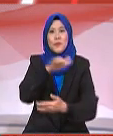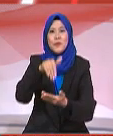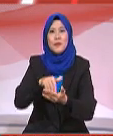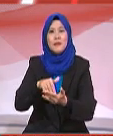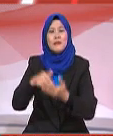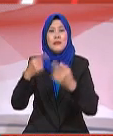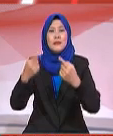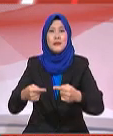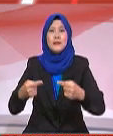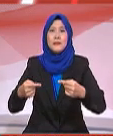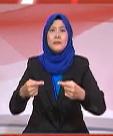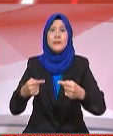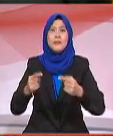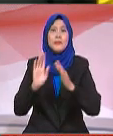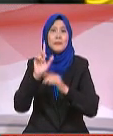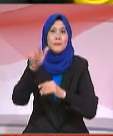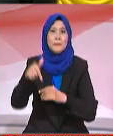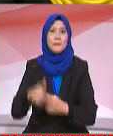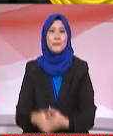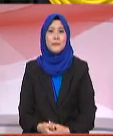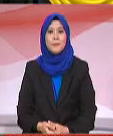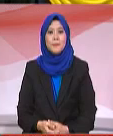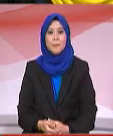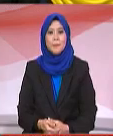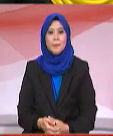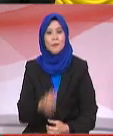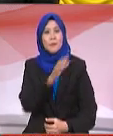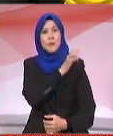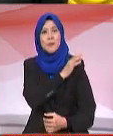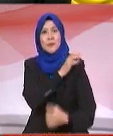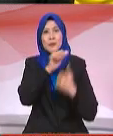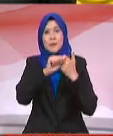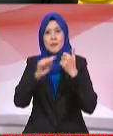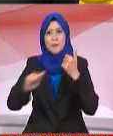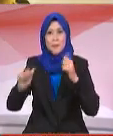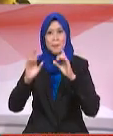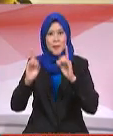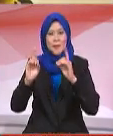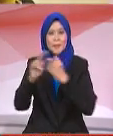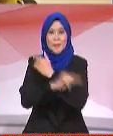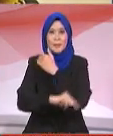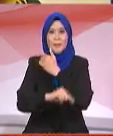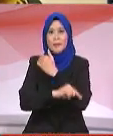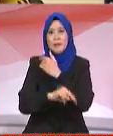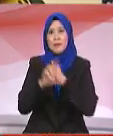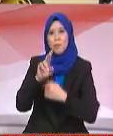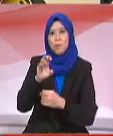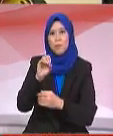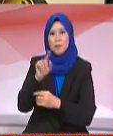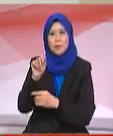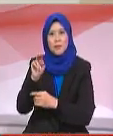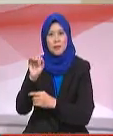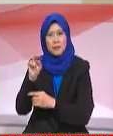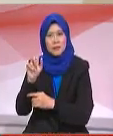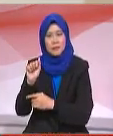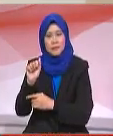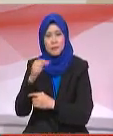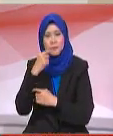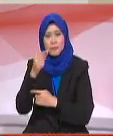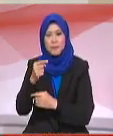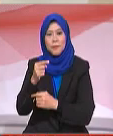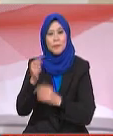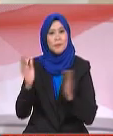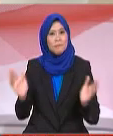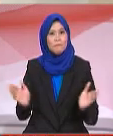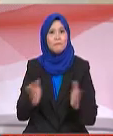akan dipertandingkan kelak. Pengerusi Jawatan Kuasa Pendidikan Negeri Rozina Ahmad menyambut baik usaha pengurusan